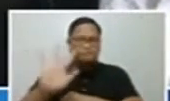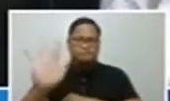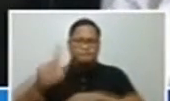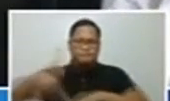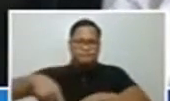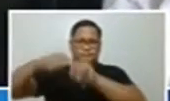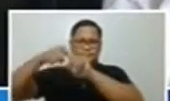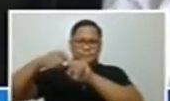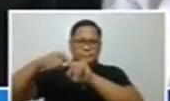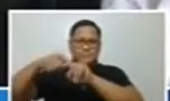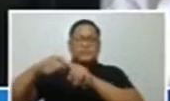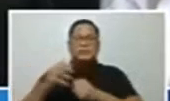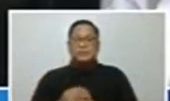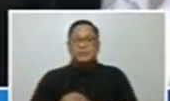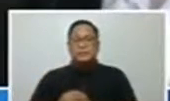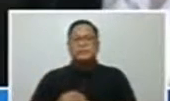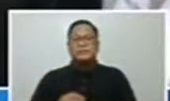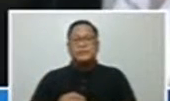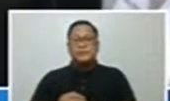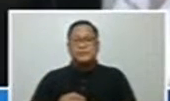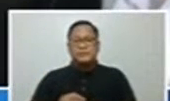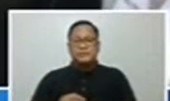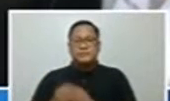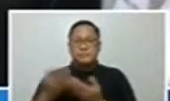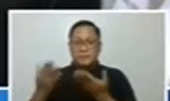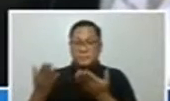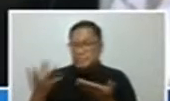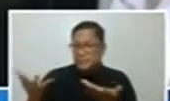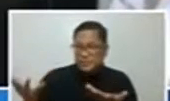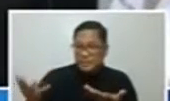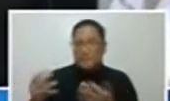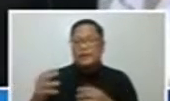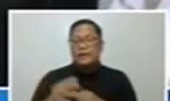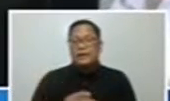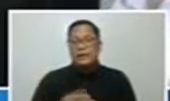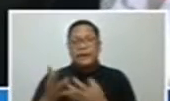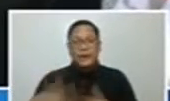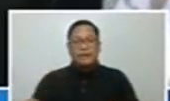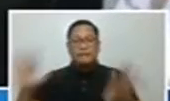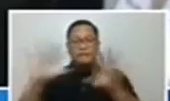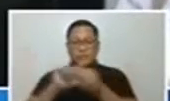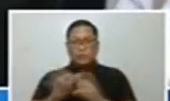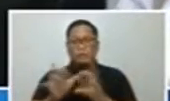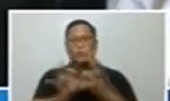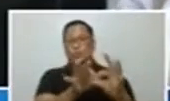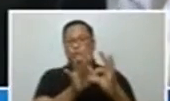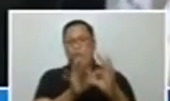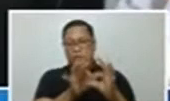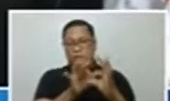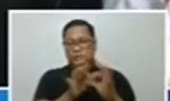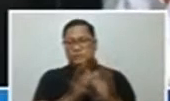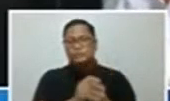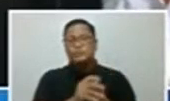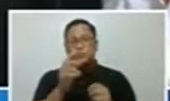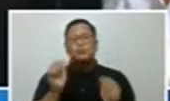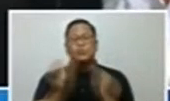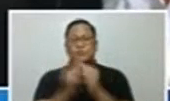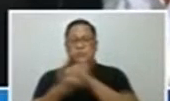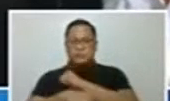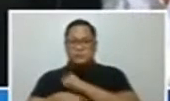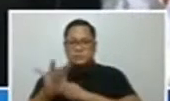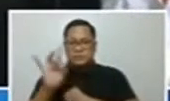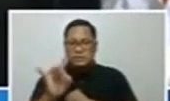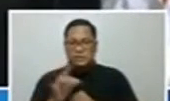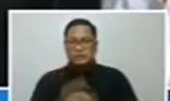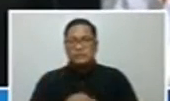ang nasa 250,000 na enhanced community quarantine passes. Paano naman daw po yung mga kailangan